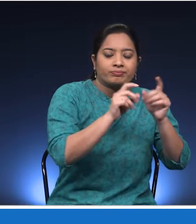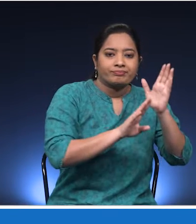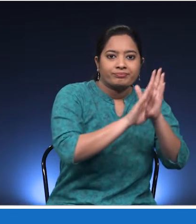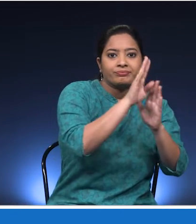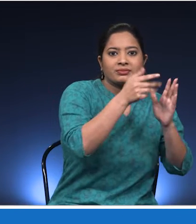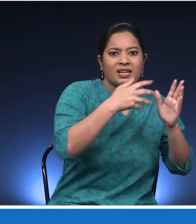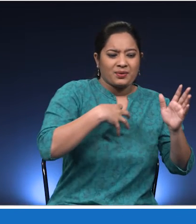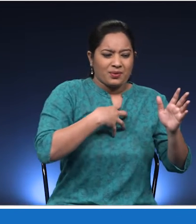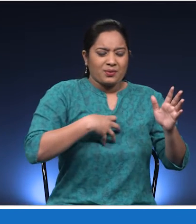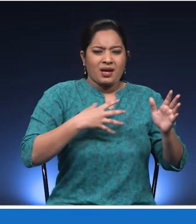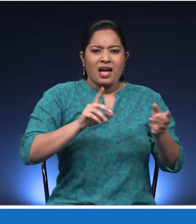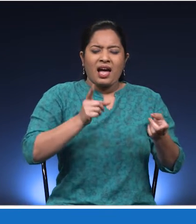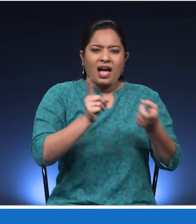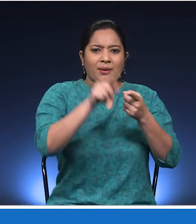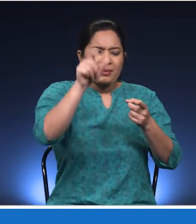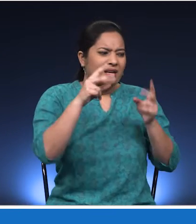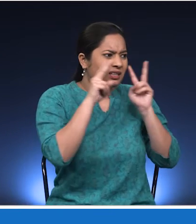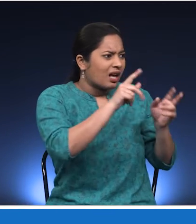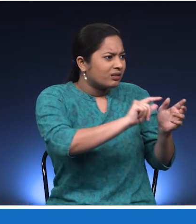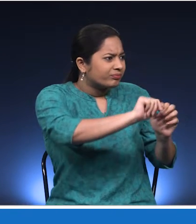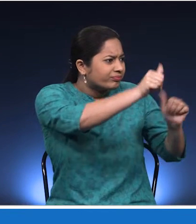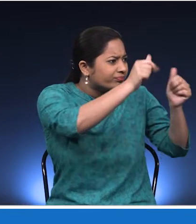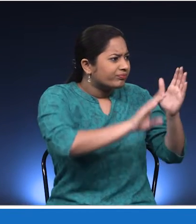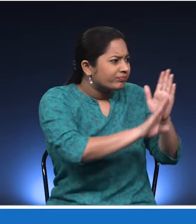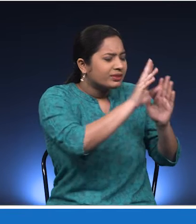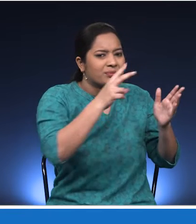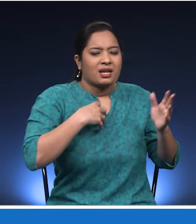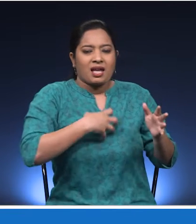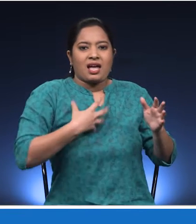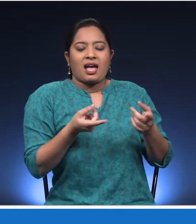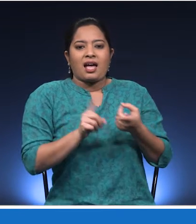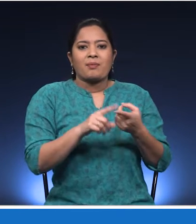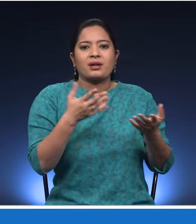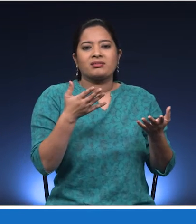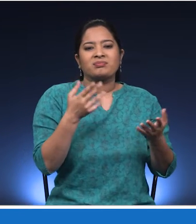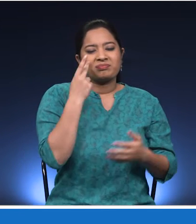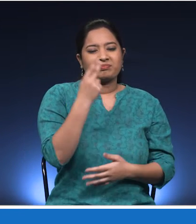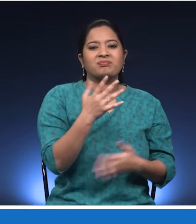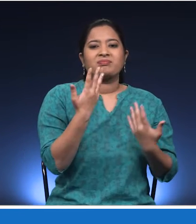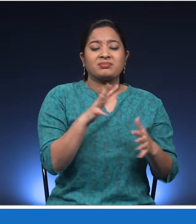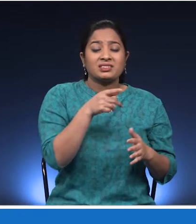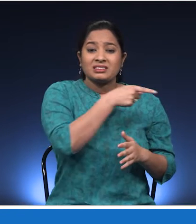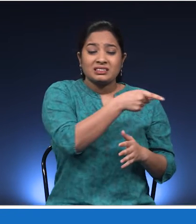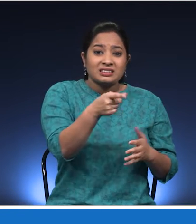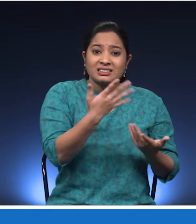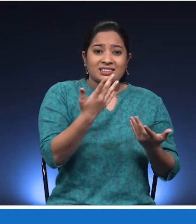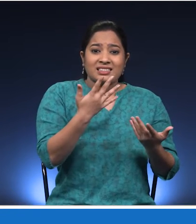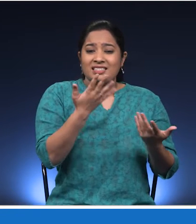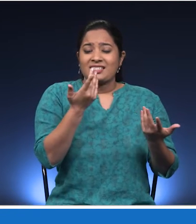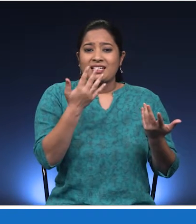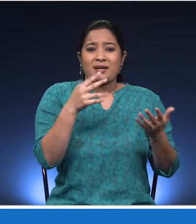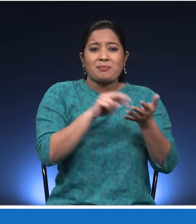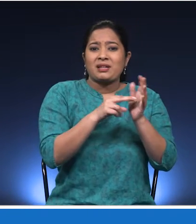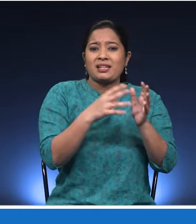देखा जो लोग अपने पड़ोसी से जलन के कारण करते हैं। ये भी व्यर्थ और